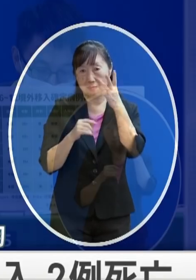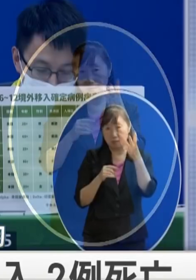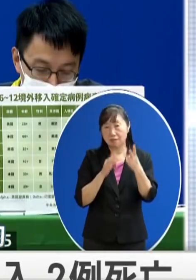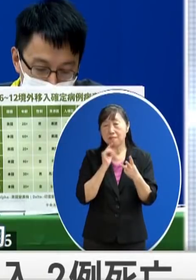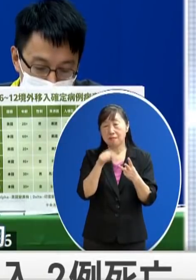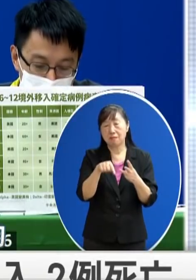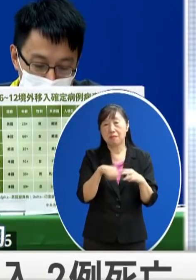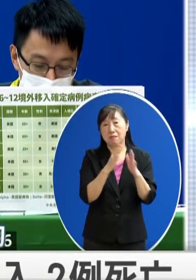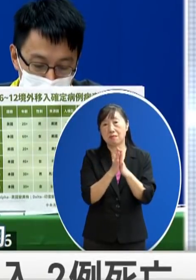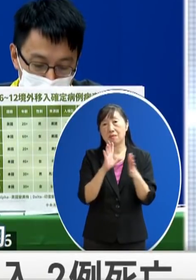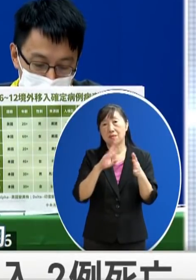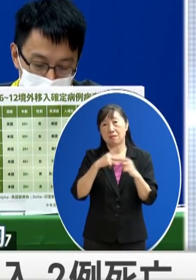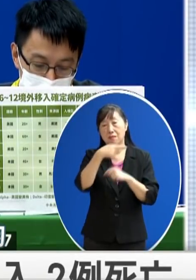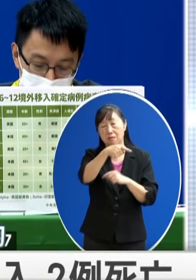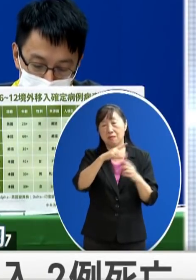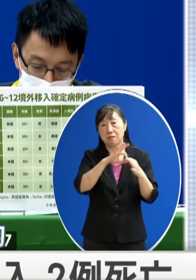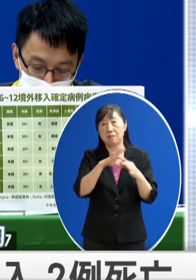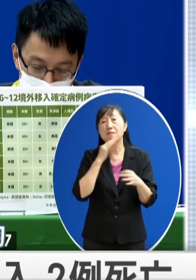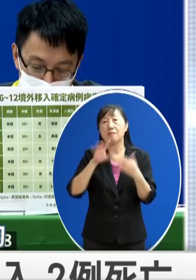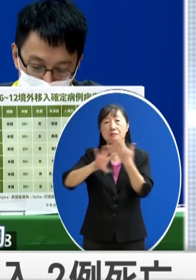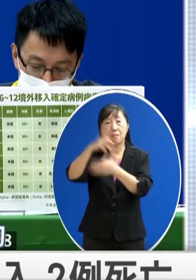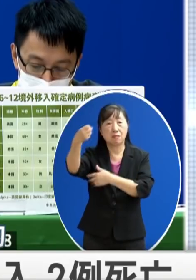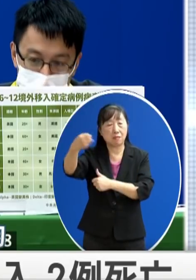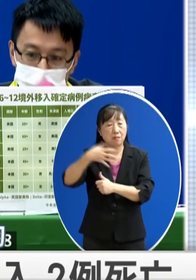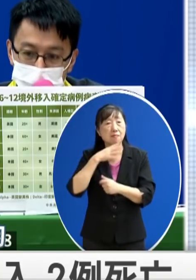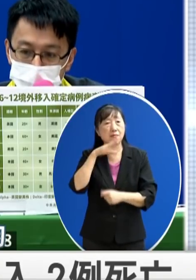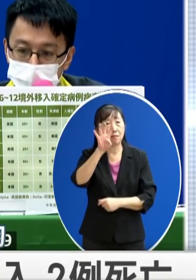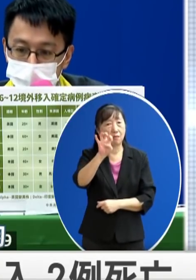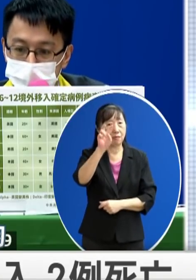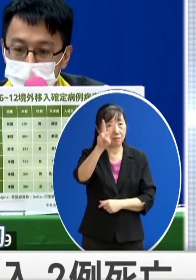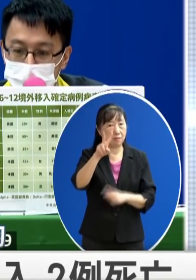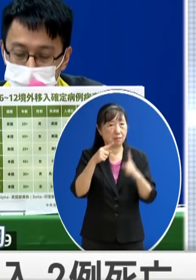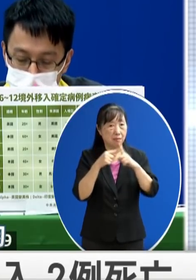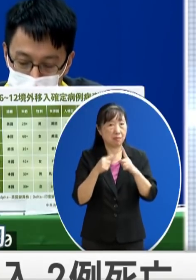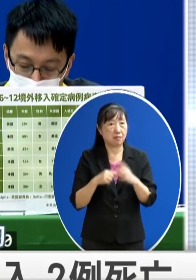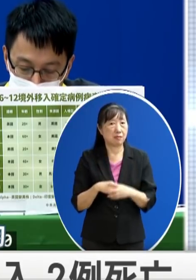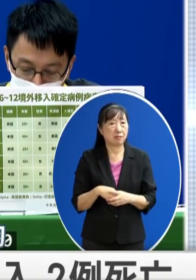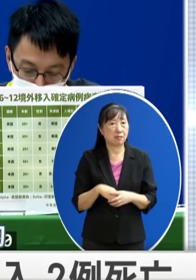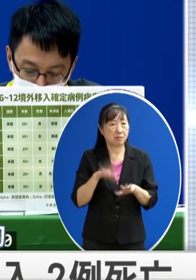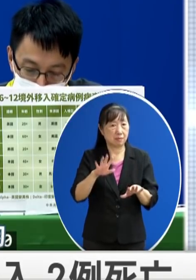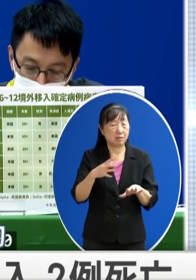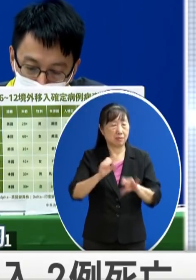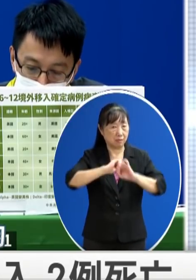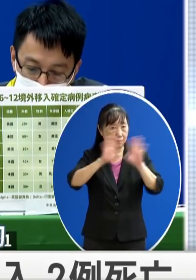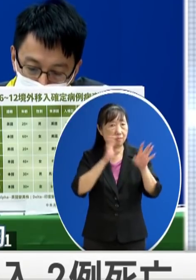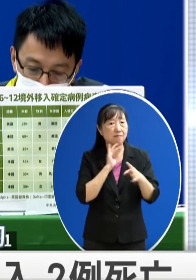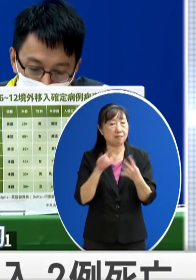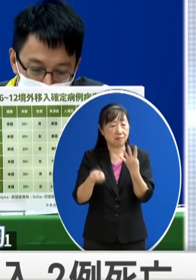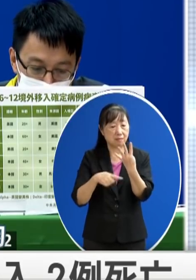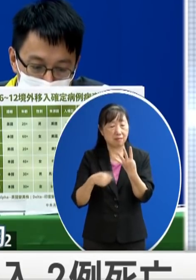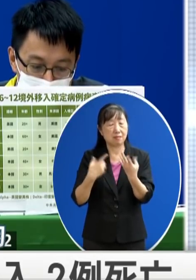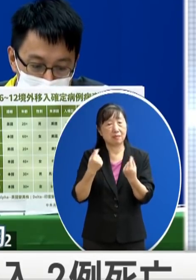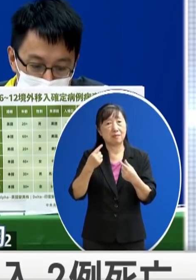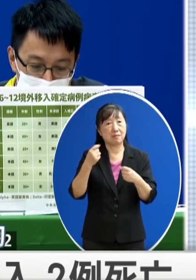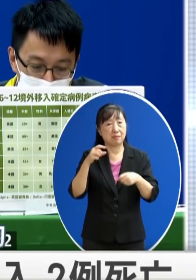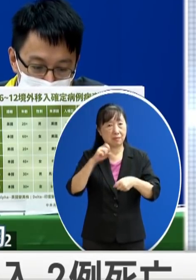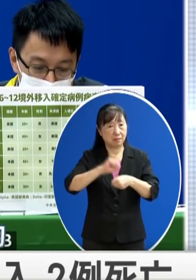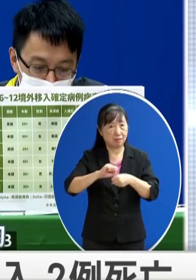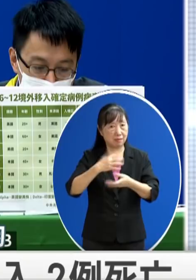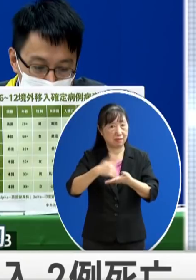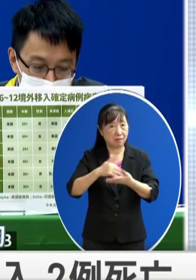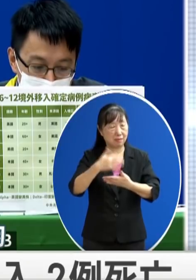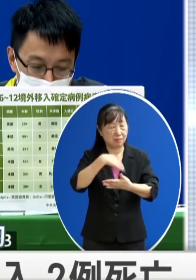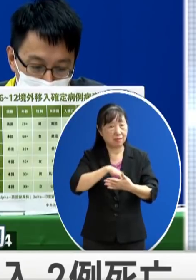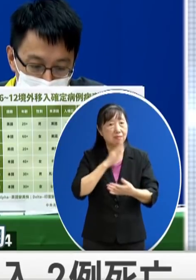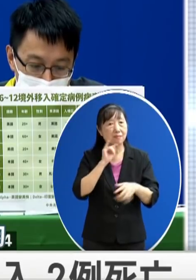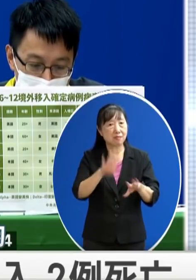群聚有关，境外移入的话是有42例，包括今天公布的新增的4例。那至于就是说今天第二